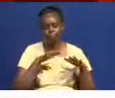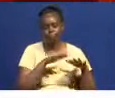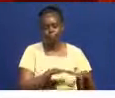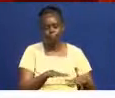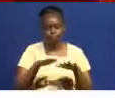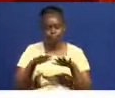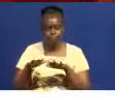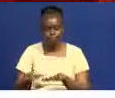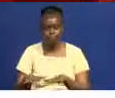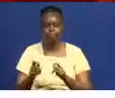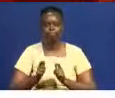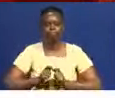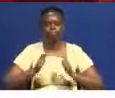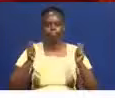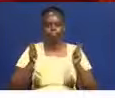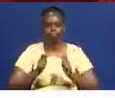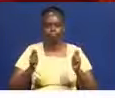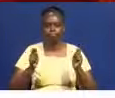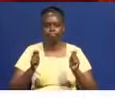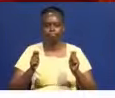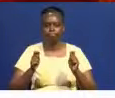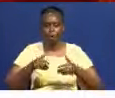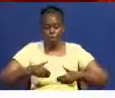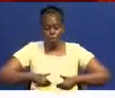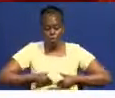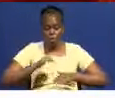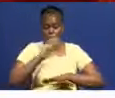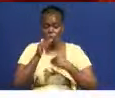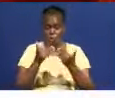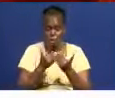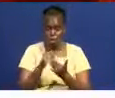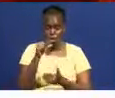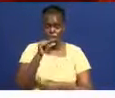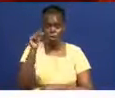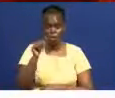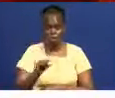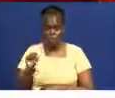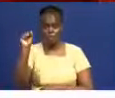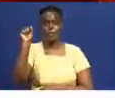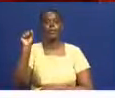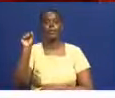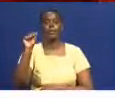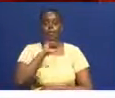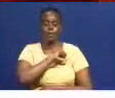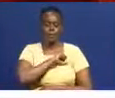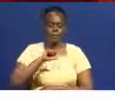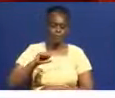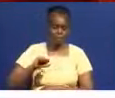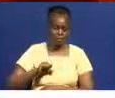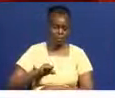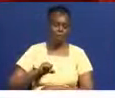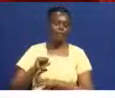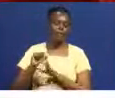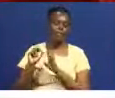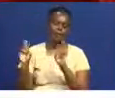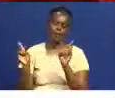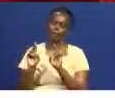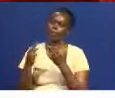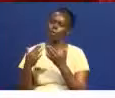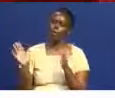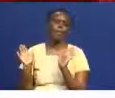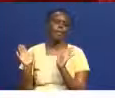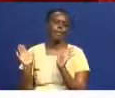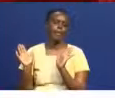ya maandamano, na kwa wale vijana wote GenZ, bunge la Senate liko